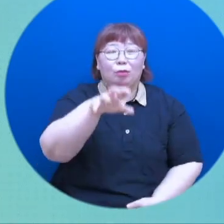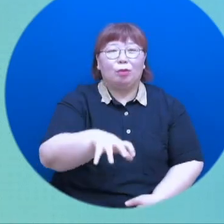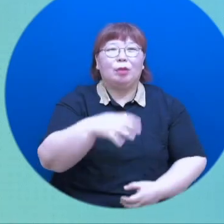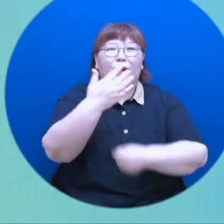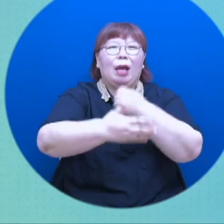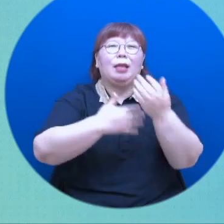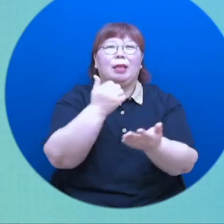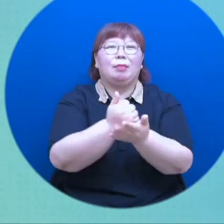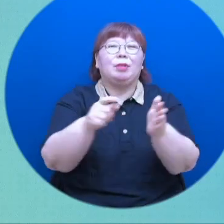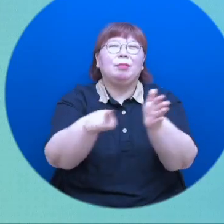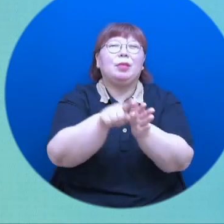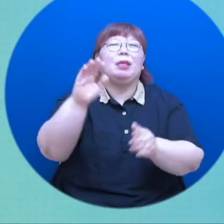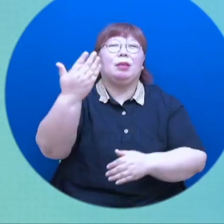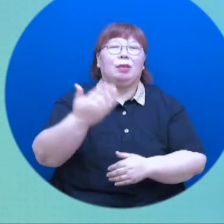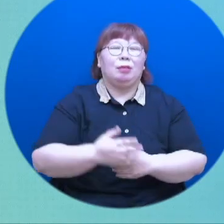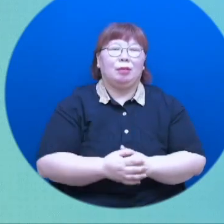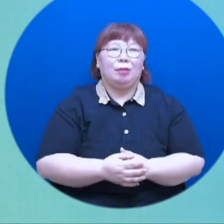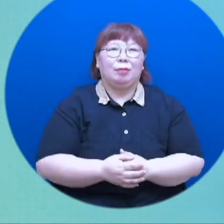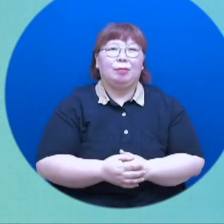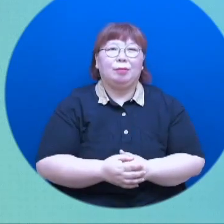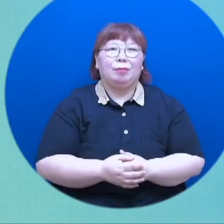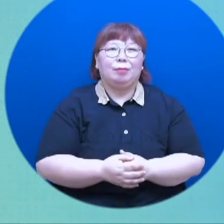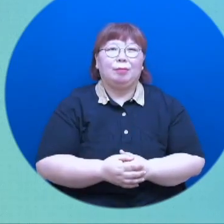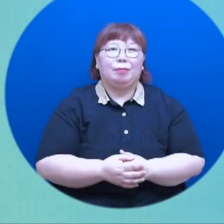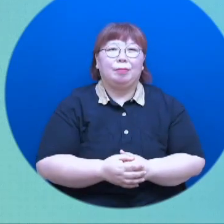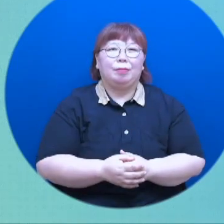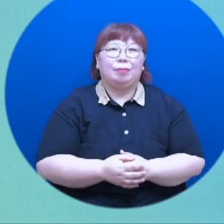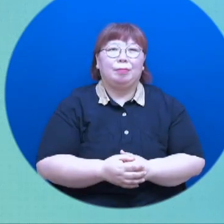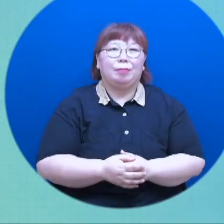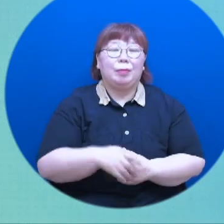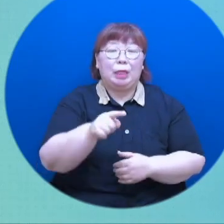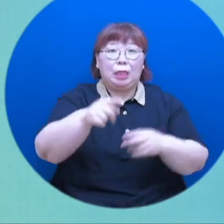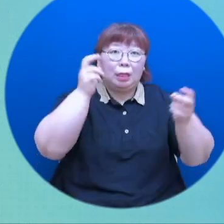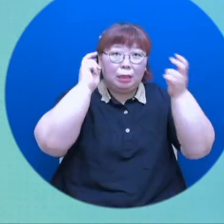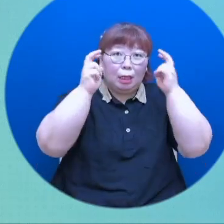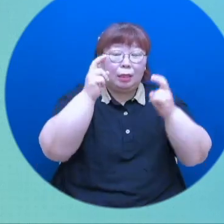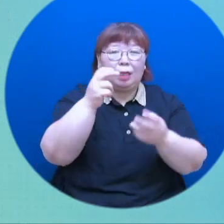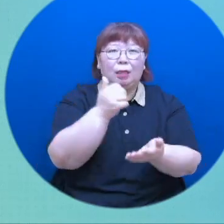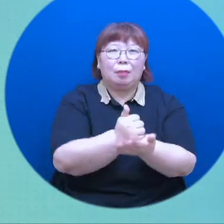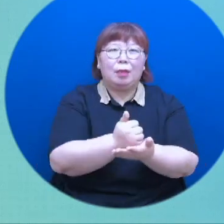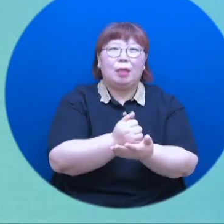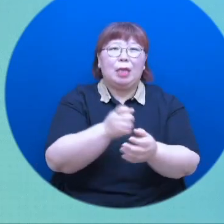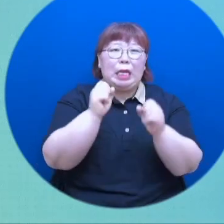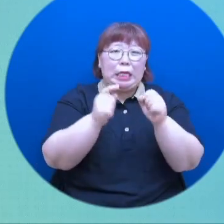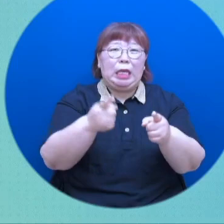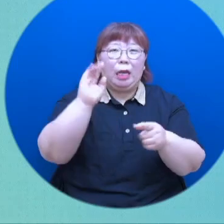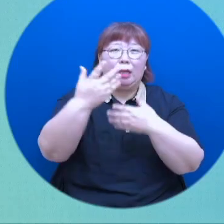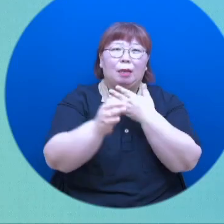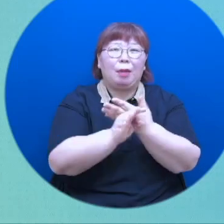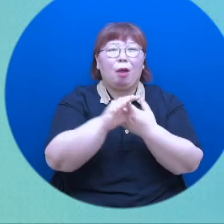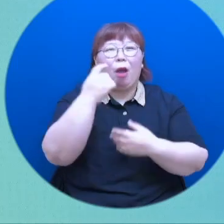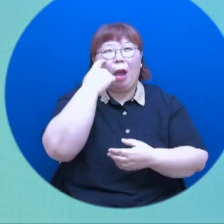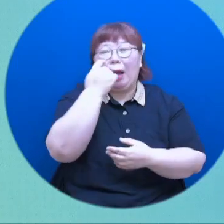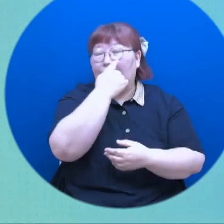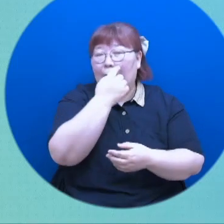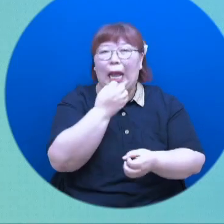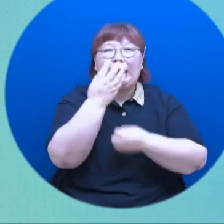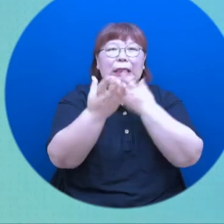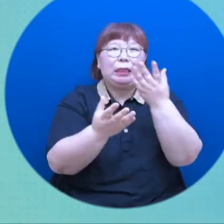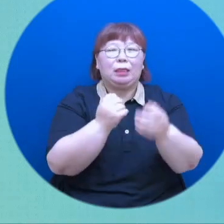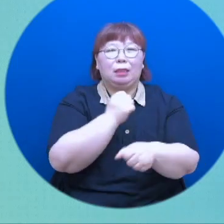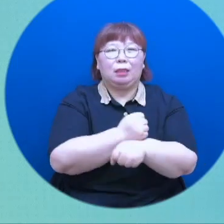믿게 된 거예요. 그리고 난 이후에 이 사장님이 기회가 되어지면 자기 간증을 합니다.